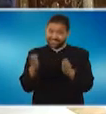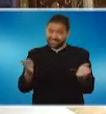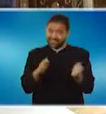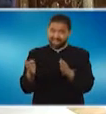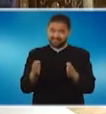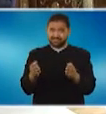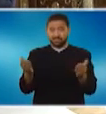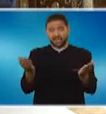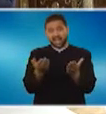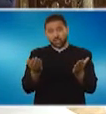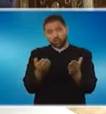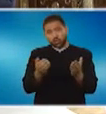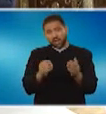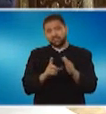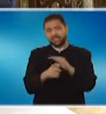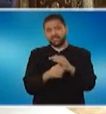clasică, lectura de carte.